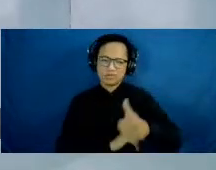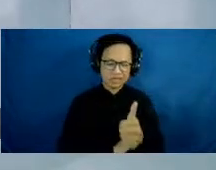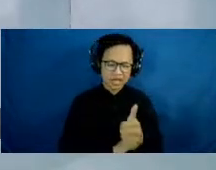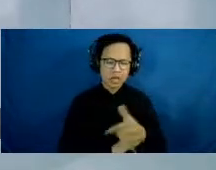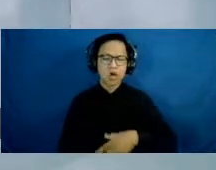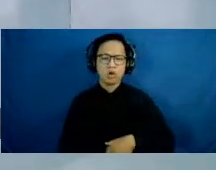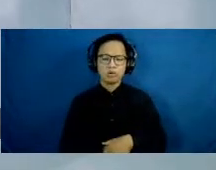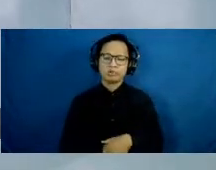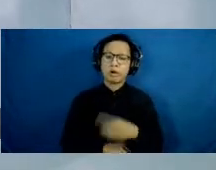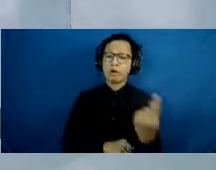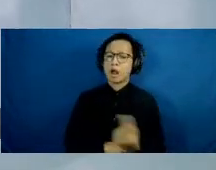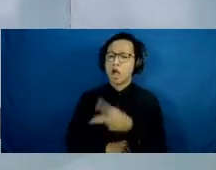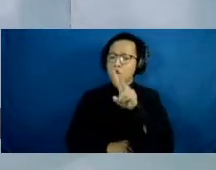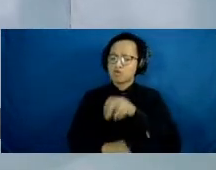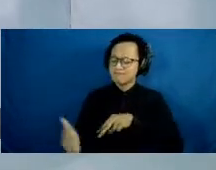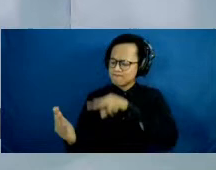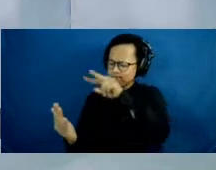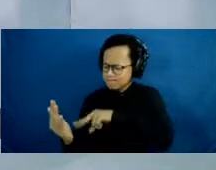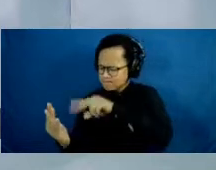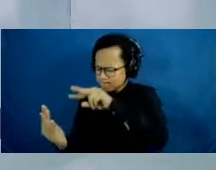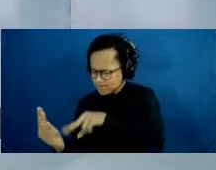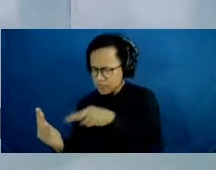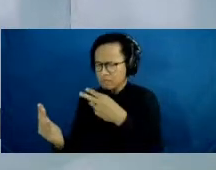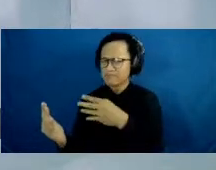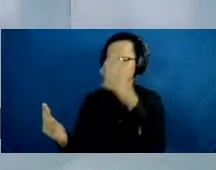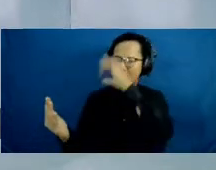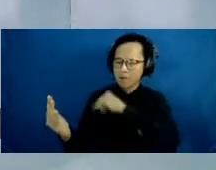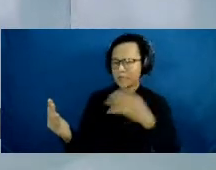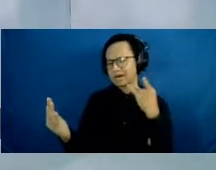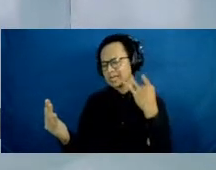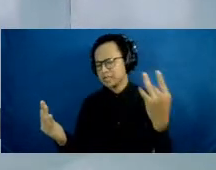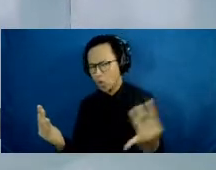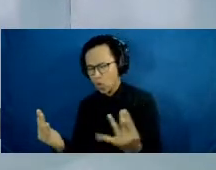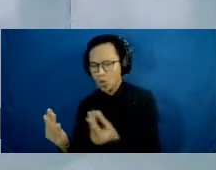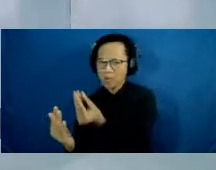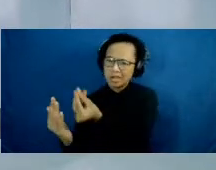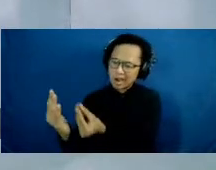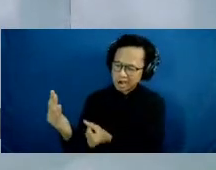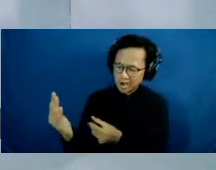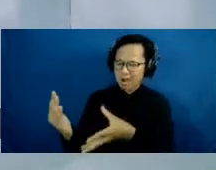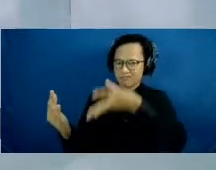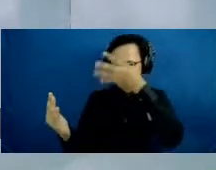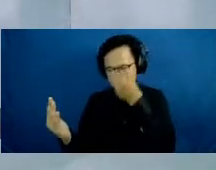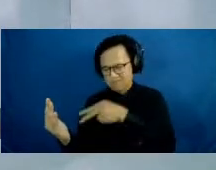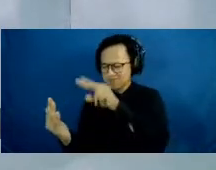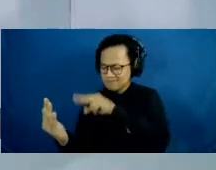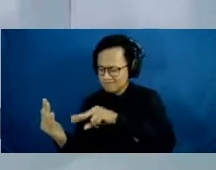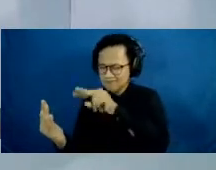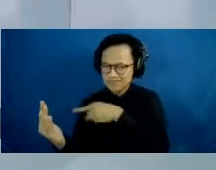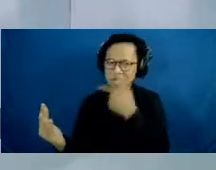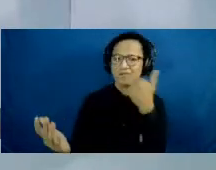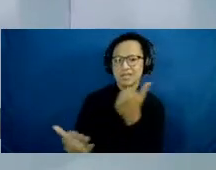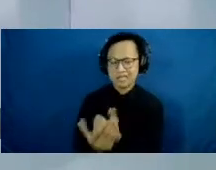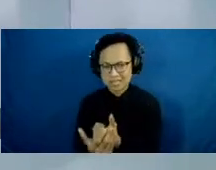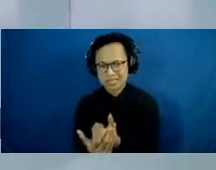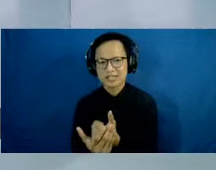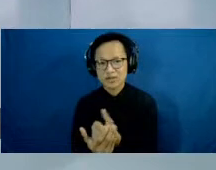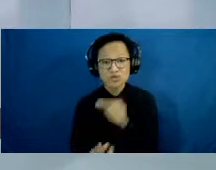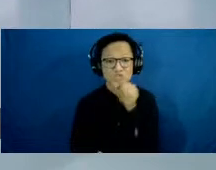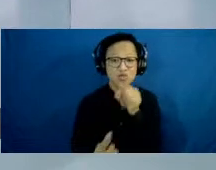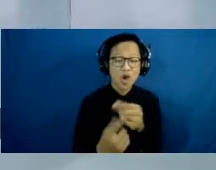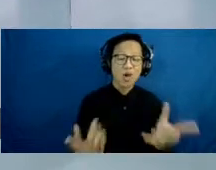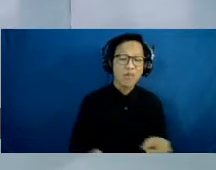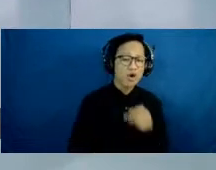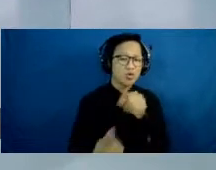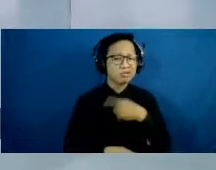benar-benar memahami seperti apa risikonya, seberapa besar biayanya. Nah, ini penting agar nanti kita bisa